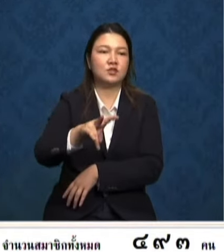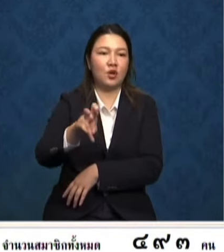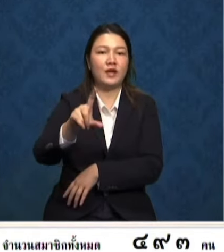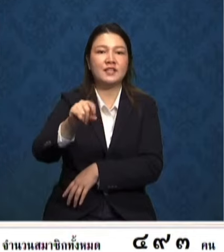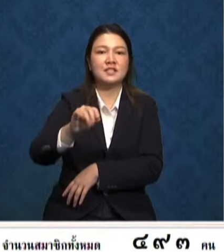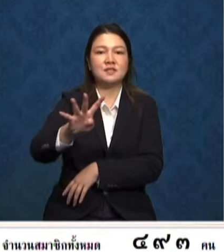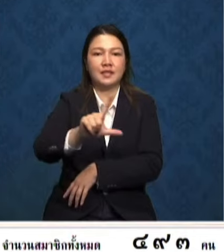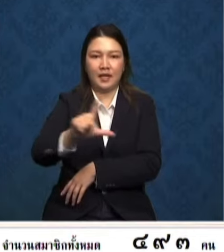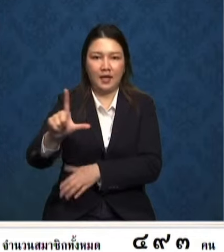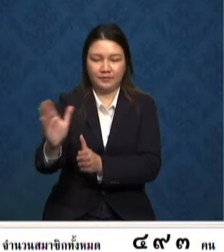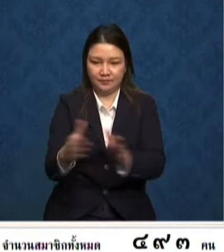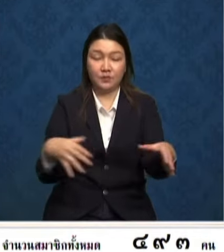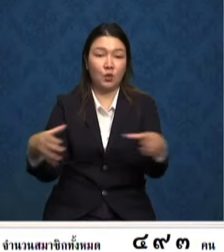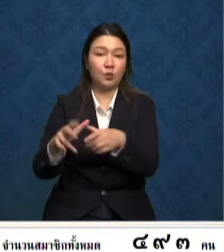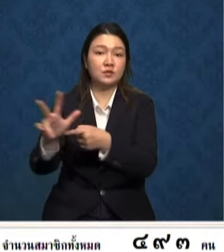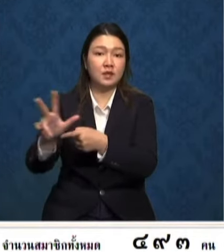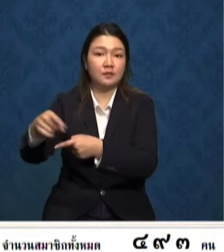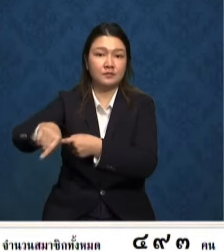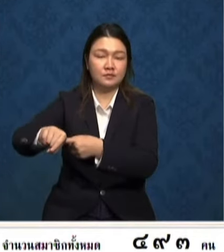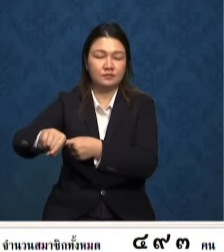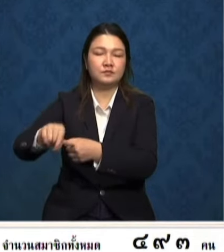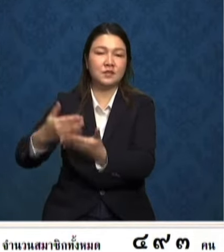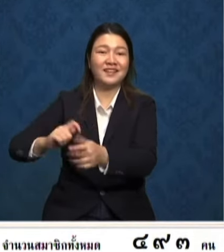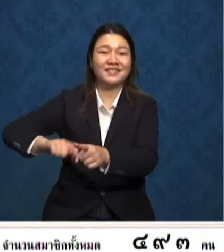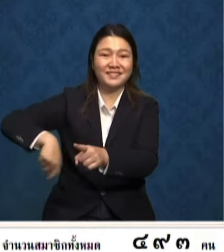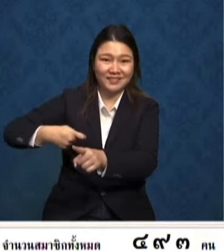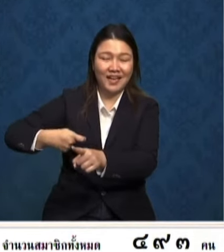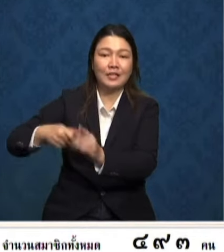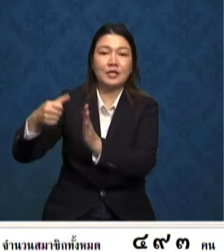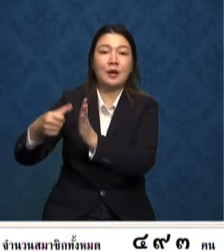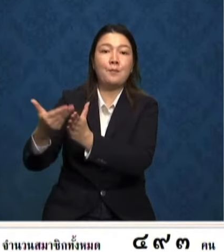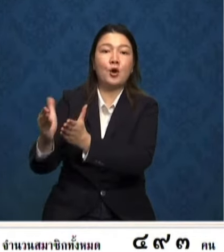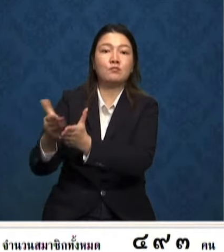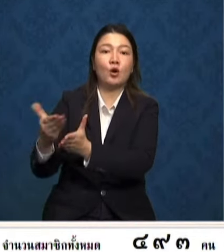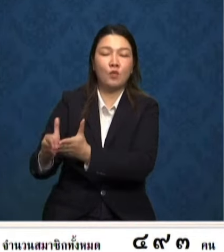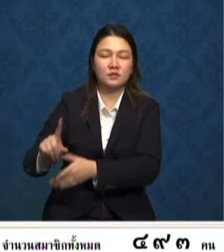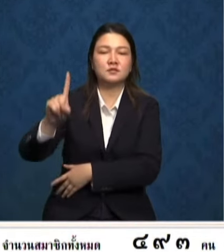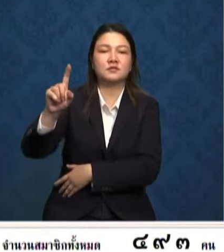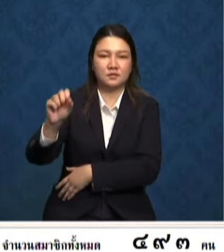98,224 ล้านบาทและรายจ่ายชำระคืนเงินต้น